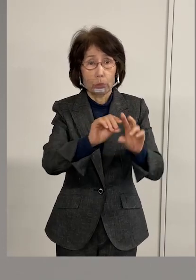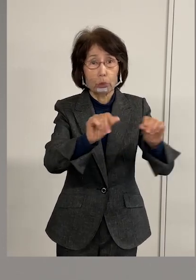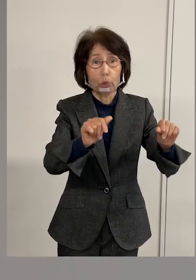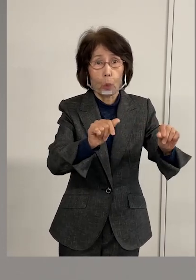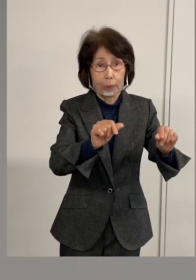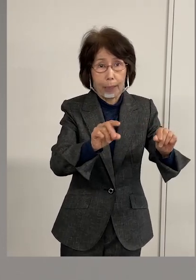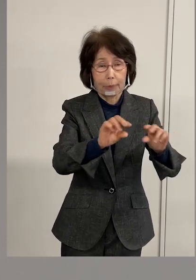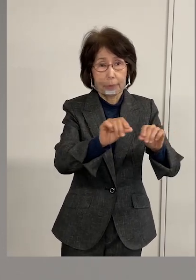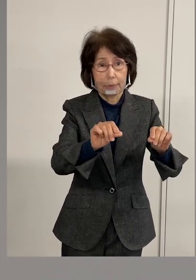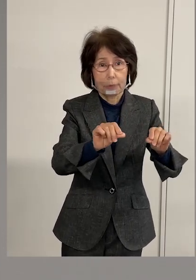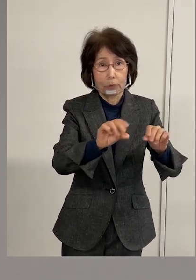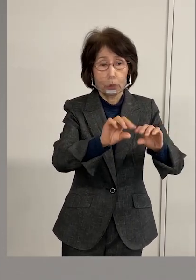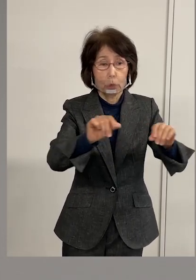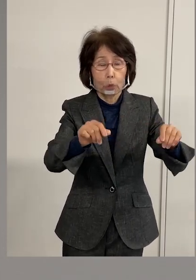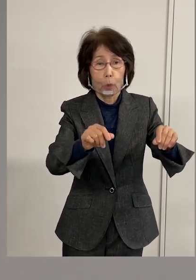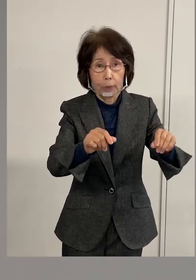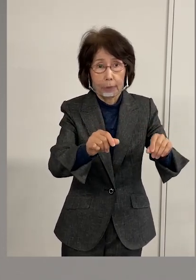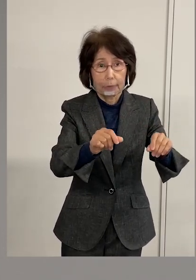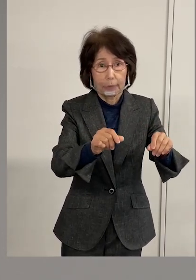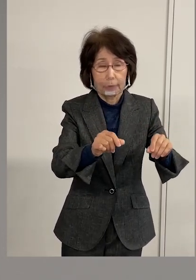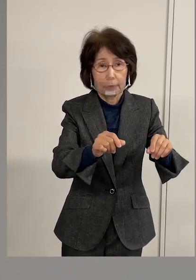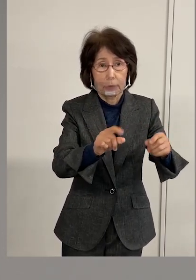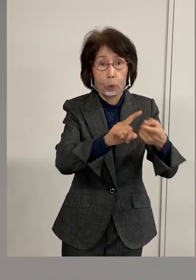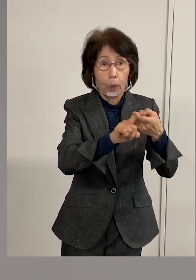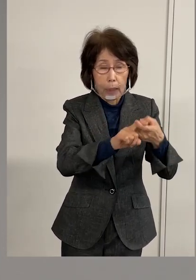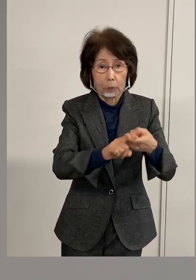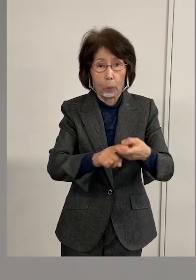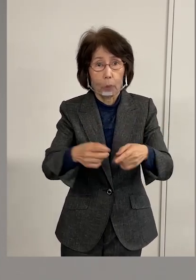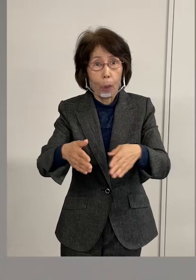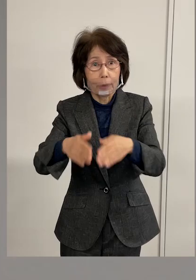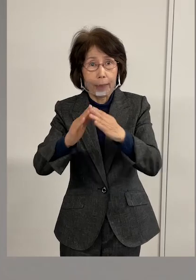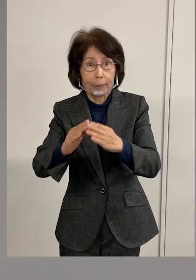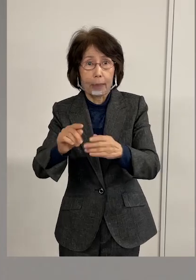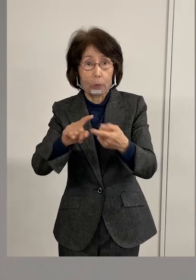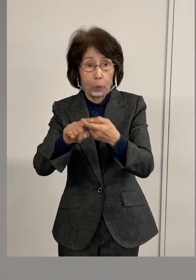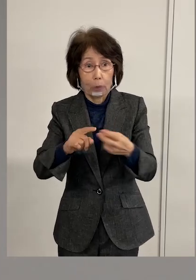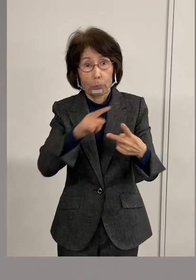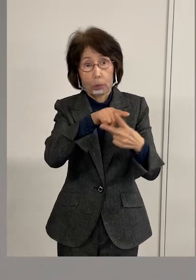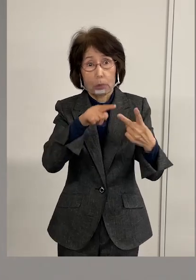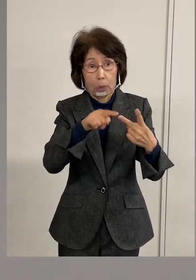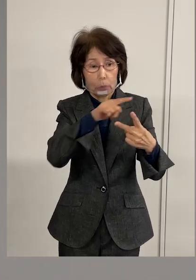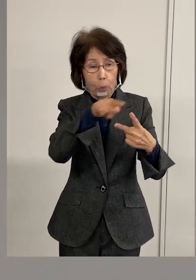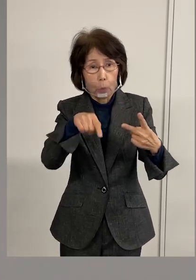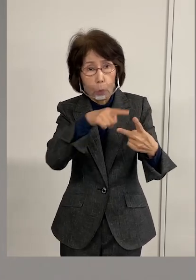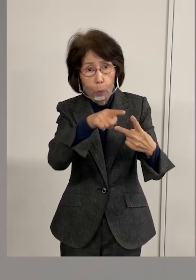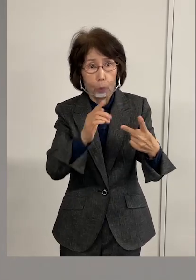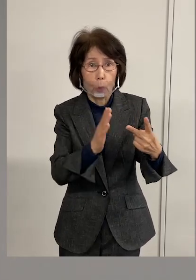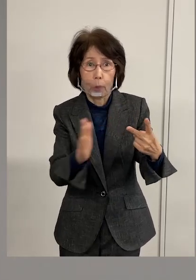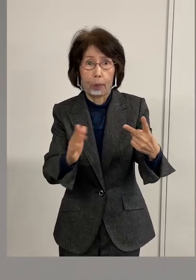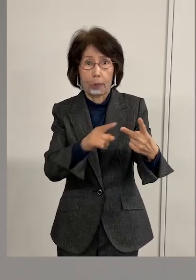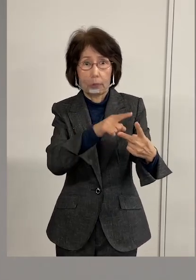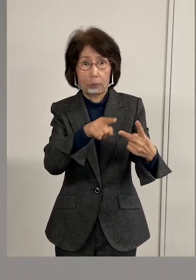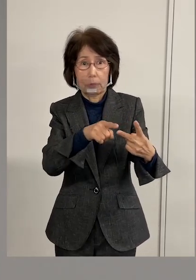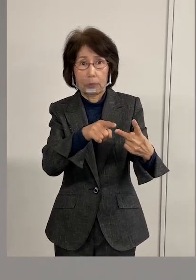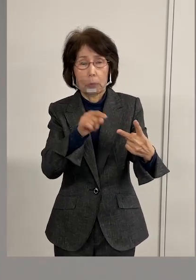ので、まあ、そこの協力がどのくらい仰げるかということが、ポイントになると思